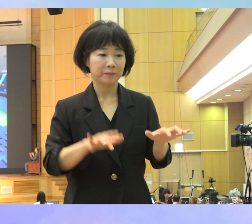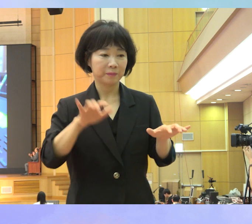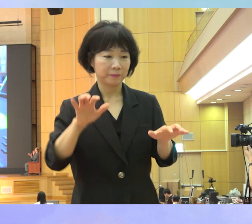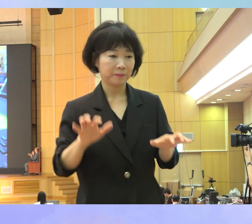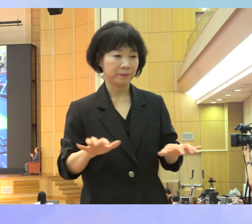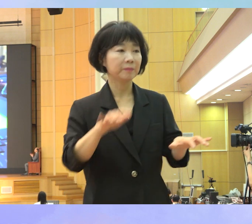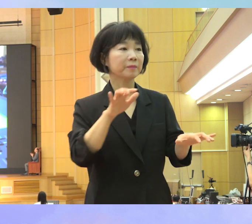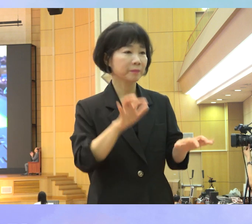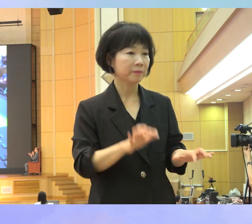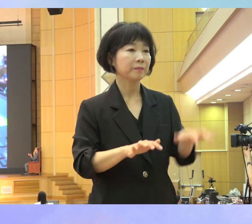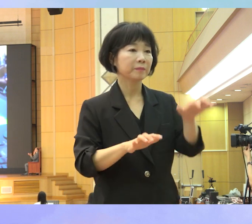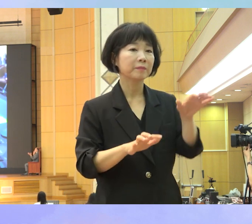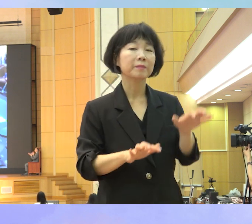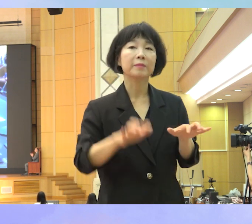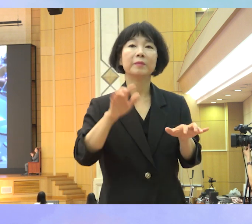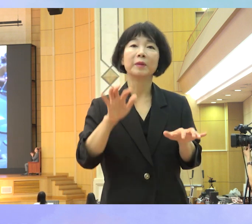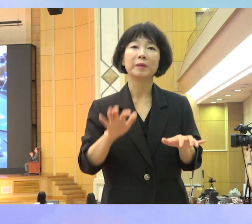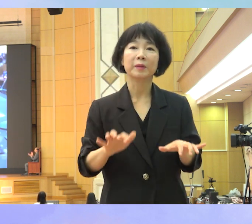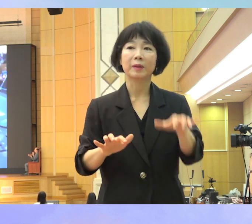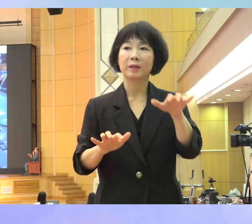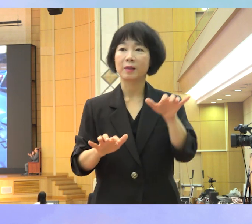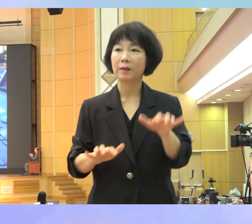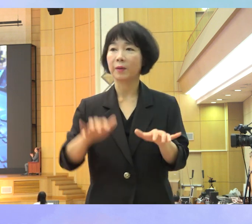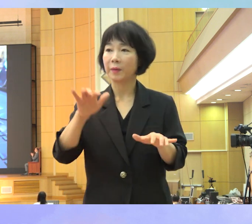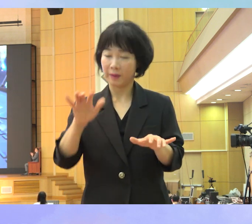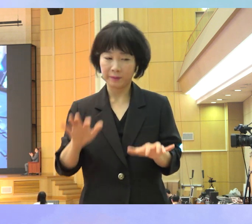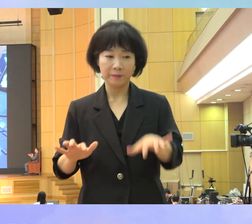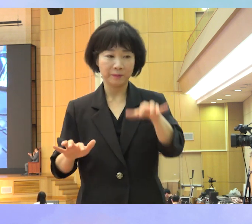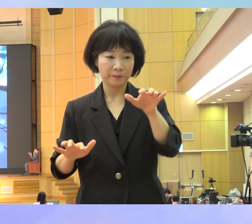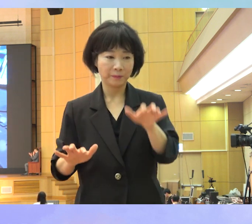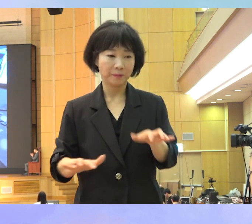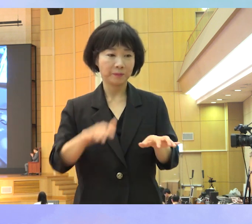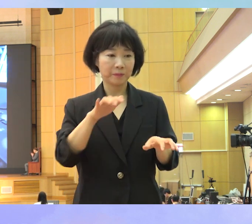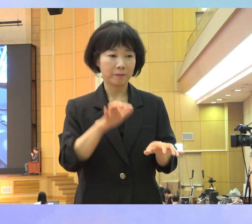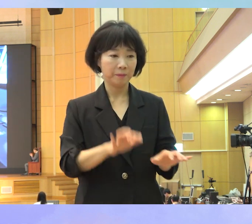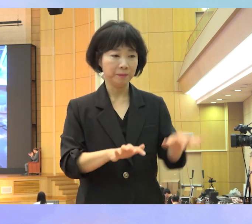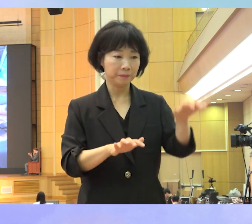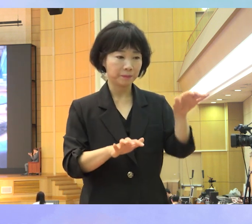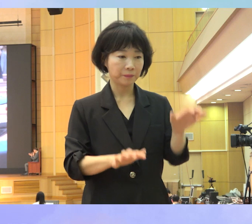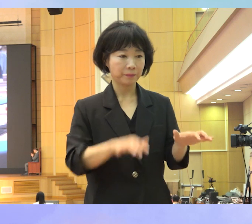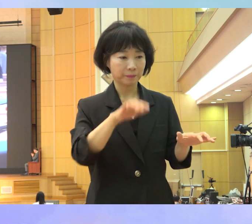박수 치시면서 주님을 찬양하시겠습니다.